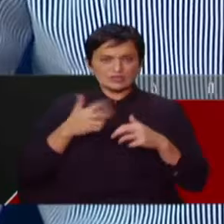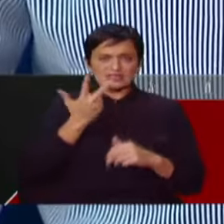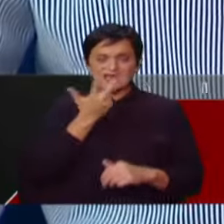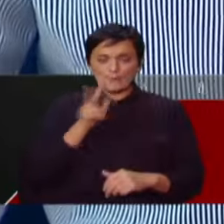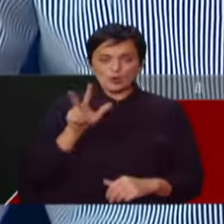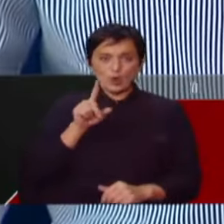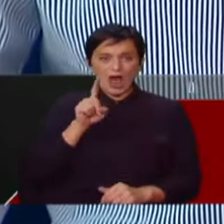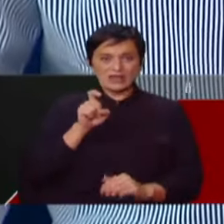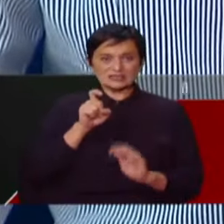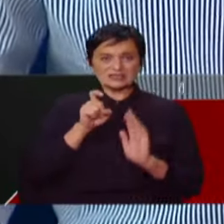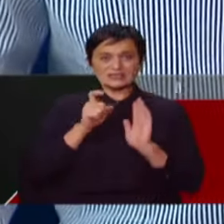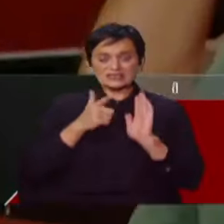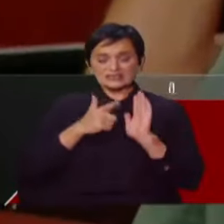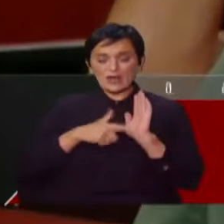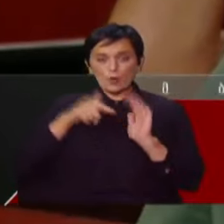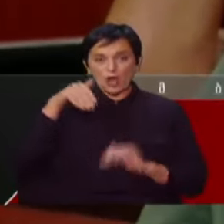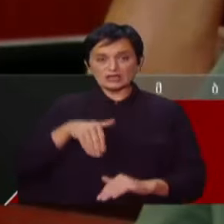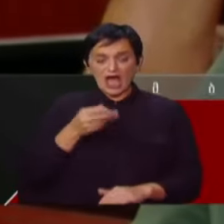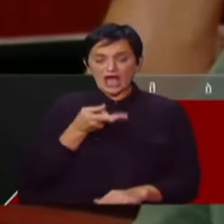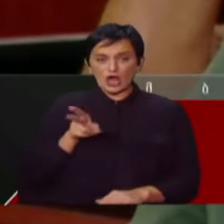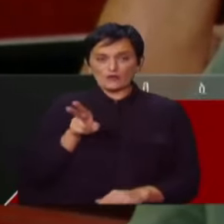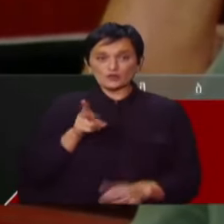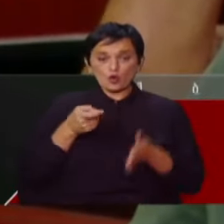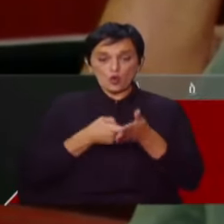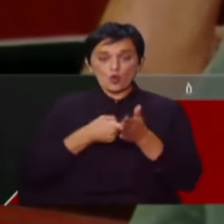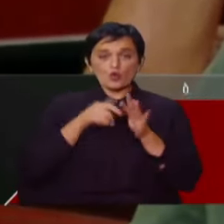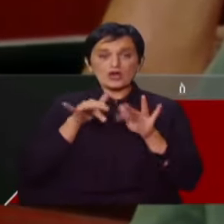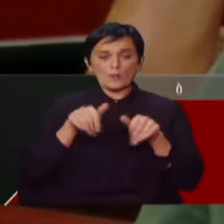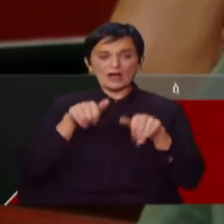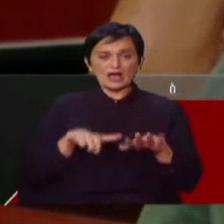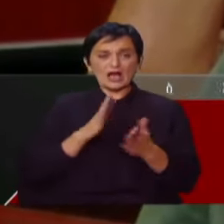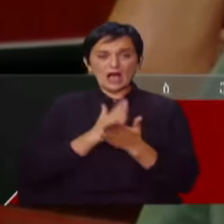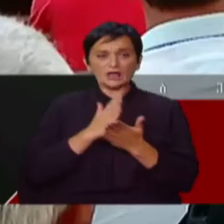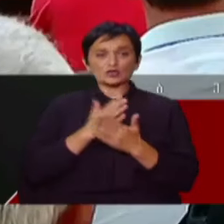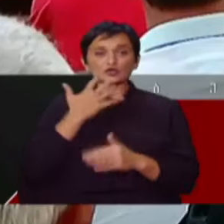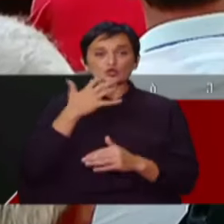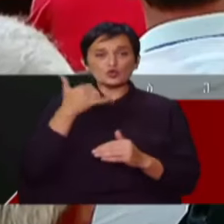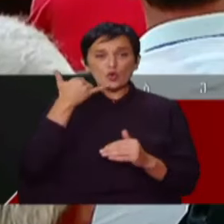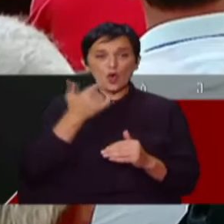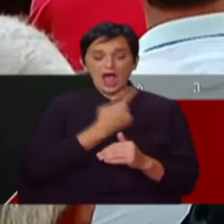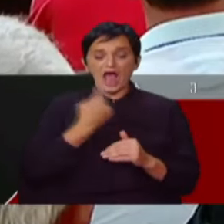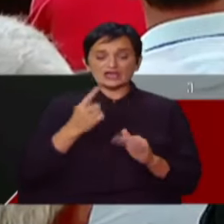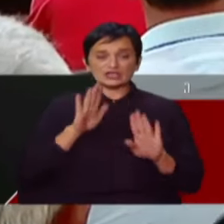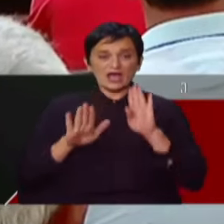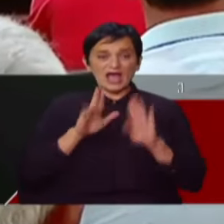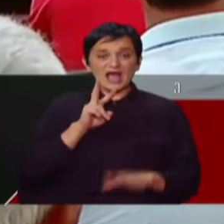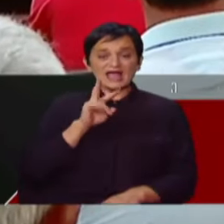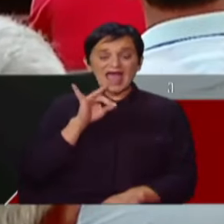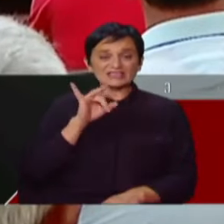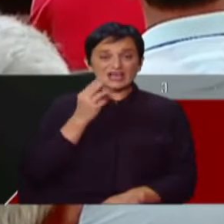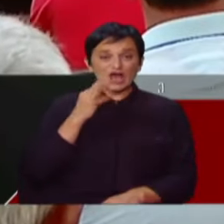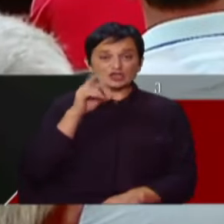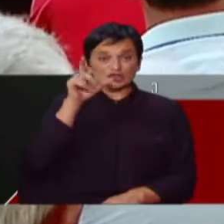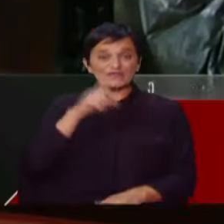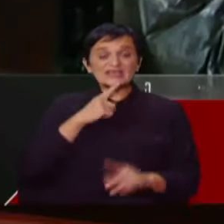Million as Samus Datia, as Euros. Gamuzibitaseve Dadgindarum, call center is Erter Mahem Zganelma, Kezerashulis,